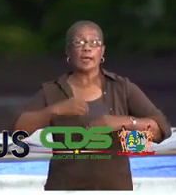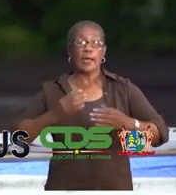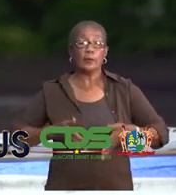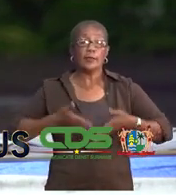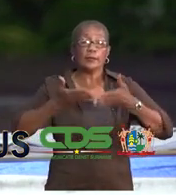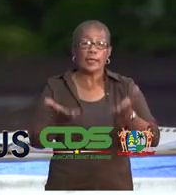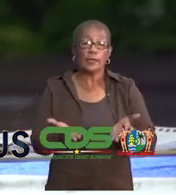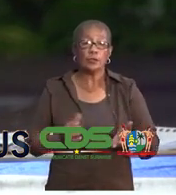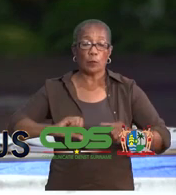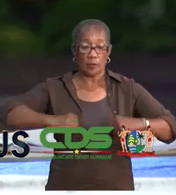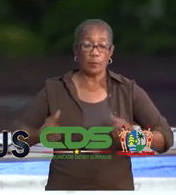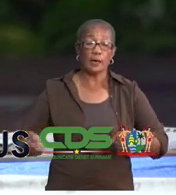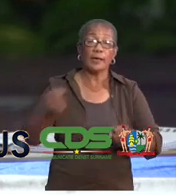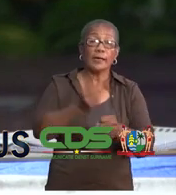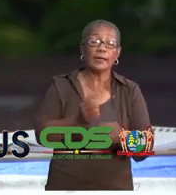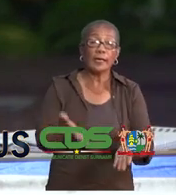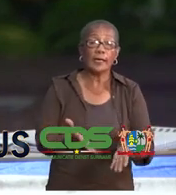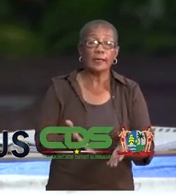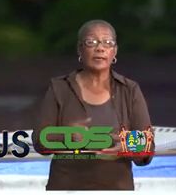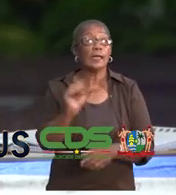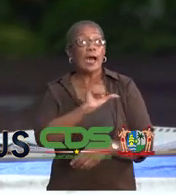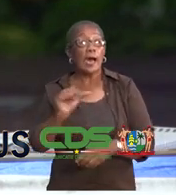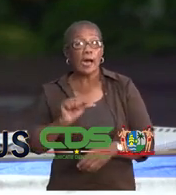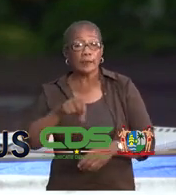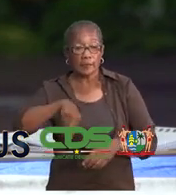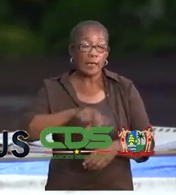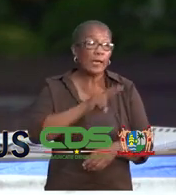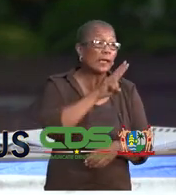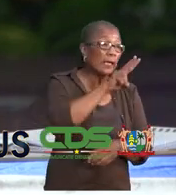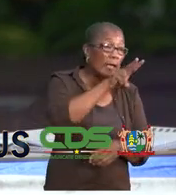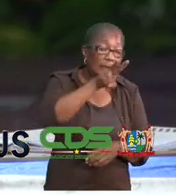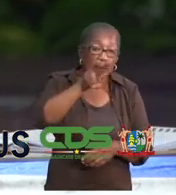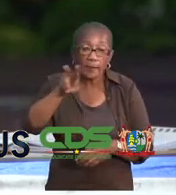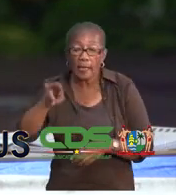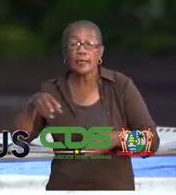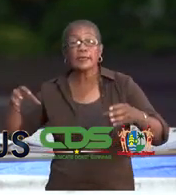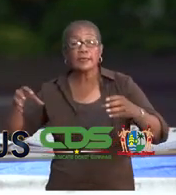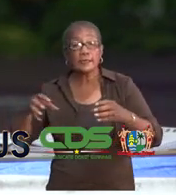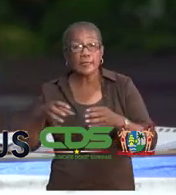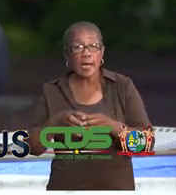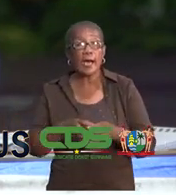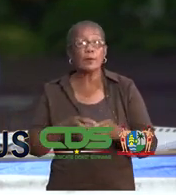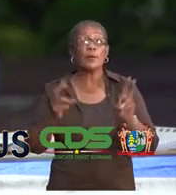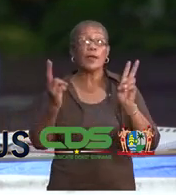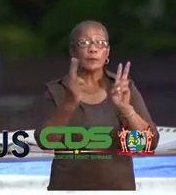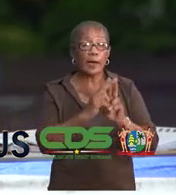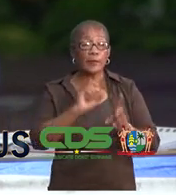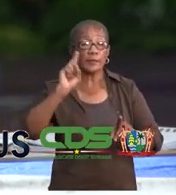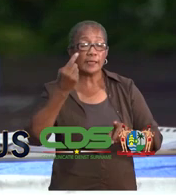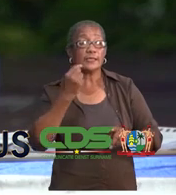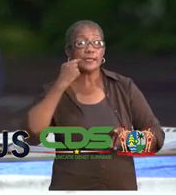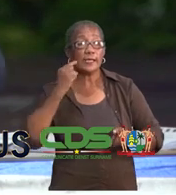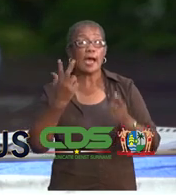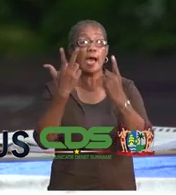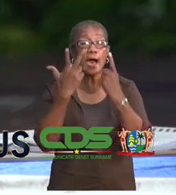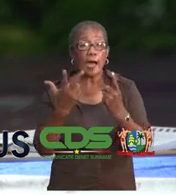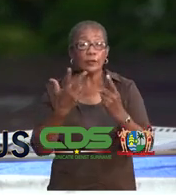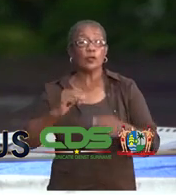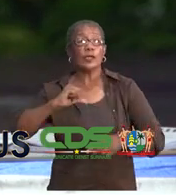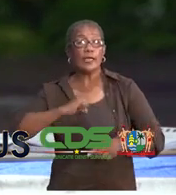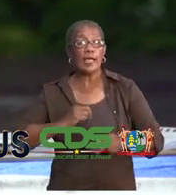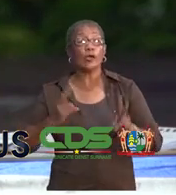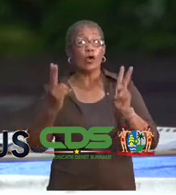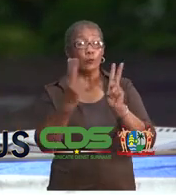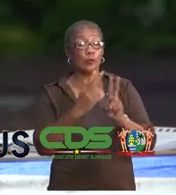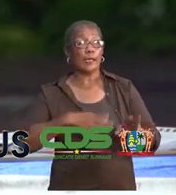op te zetten en andere zijn aan het oriënteren met partners. Zij zullen op de eerste dag, op de 18e, hun eigen